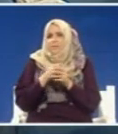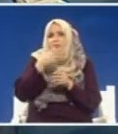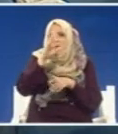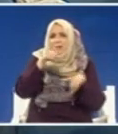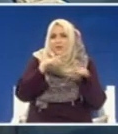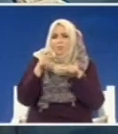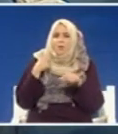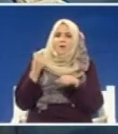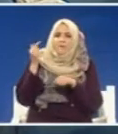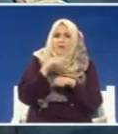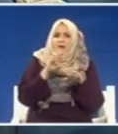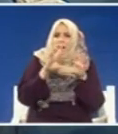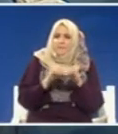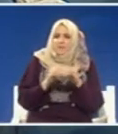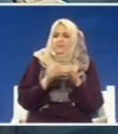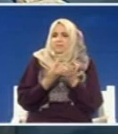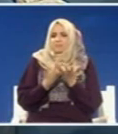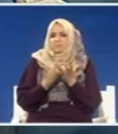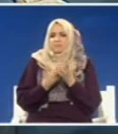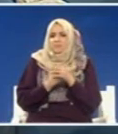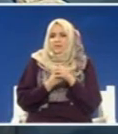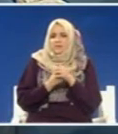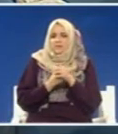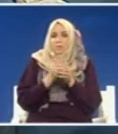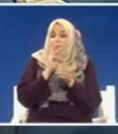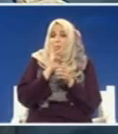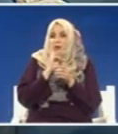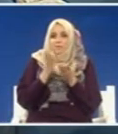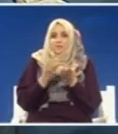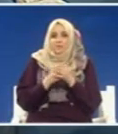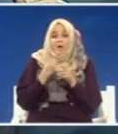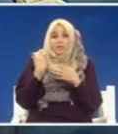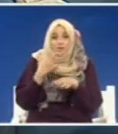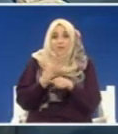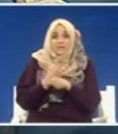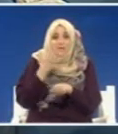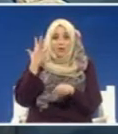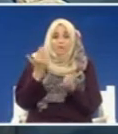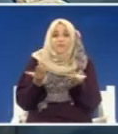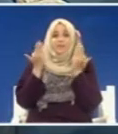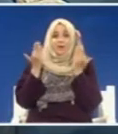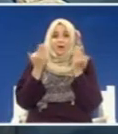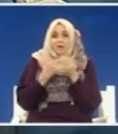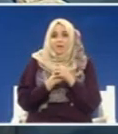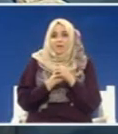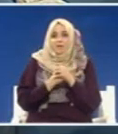السكنه وانا نجي غير نسكن هكا عندك. تما راه عندنا اشكال في هذا، راني في 5 سنين مفتحه،